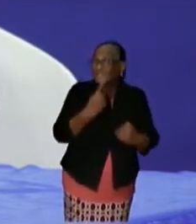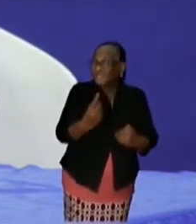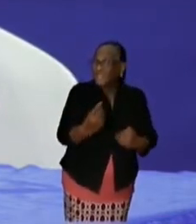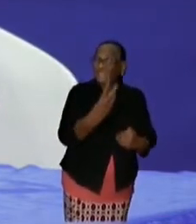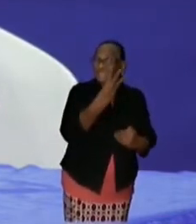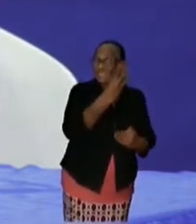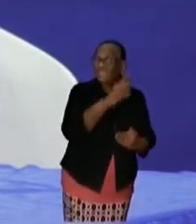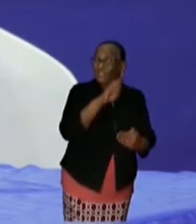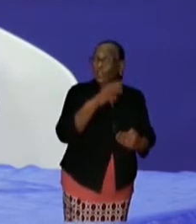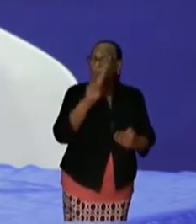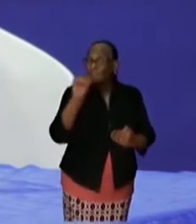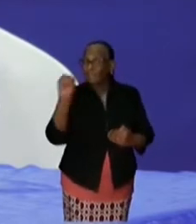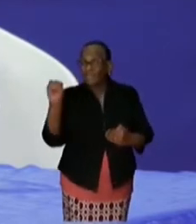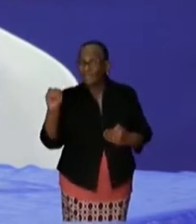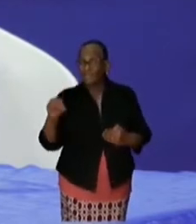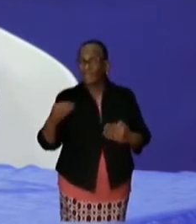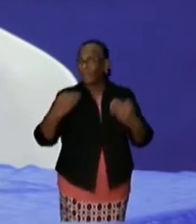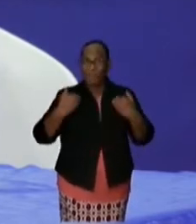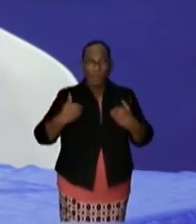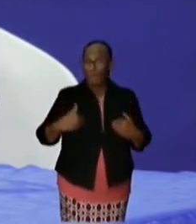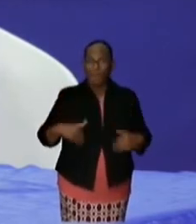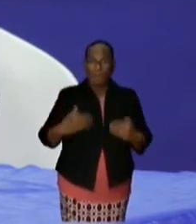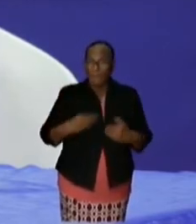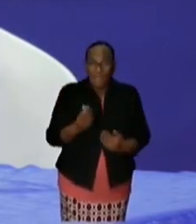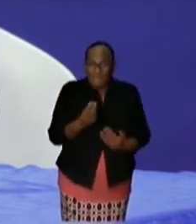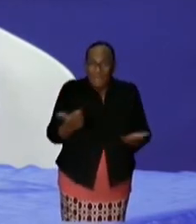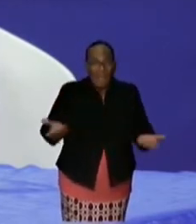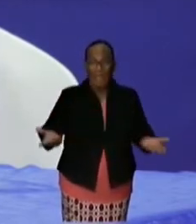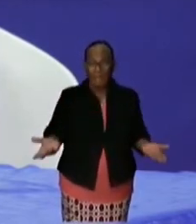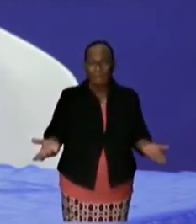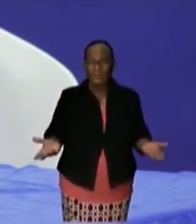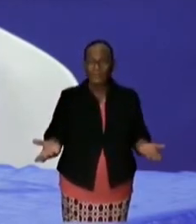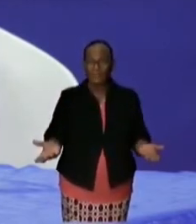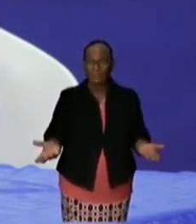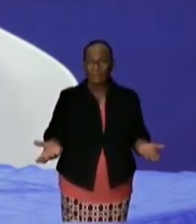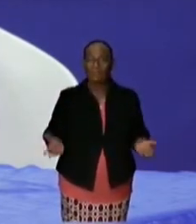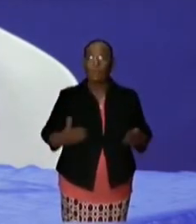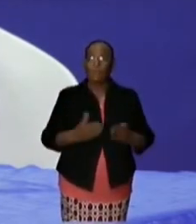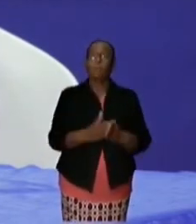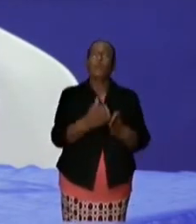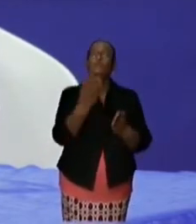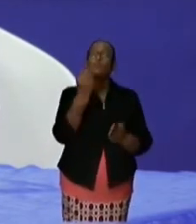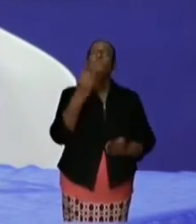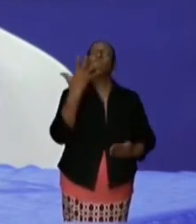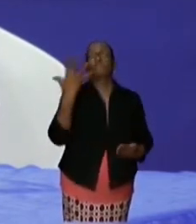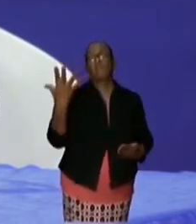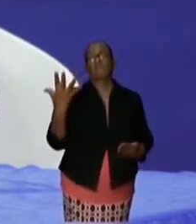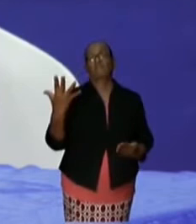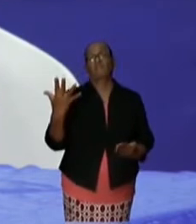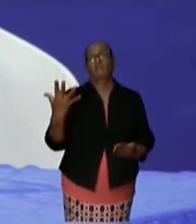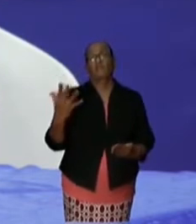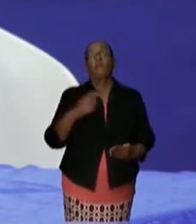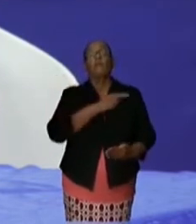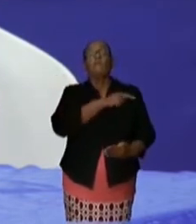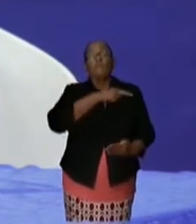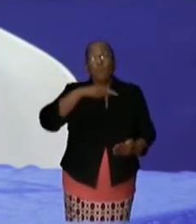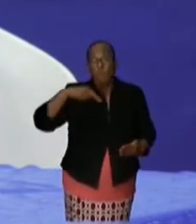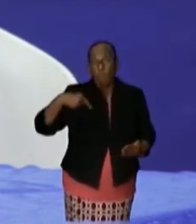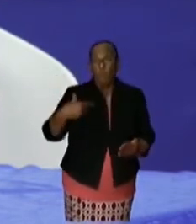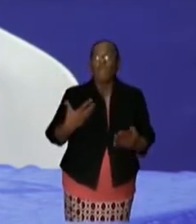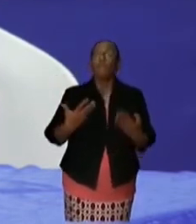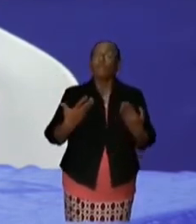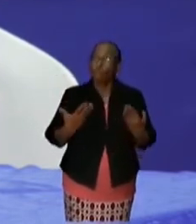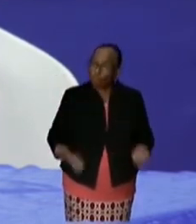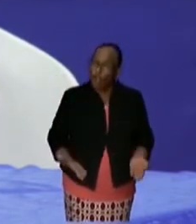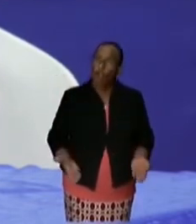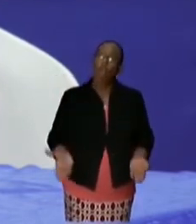de samenleving niet de dupe van mag worden. Daar staan we nog steeds achter. Desondanks hebben we vorige week